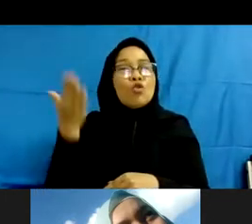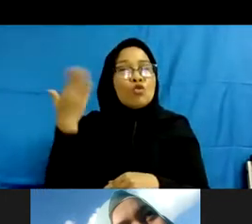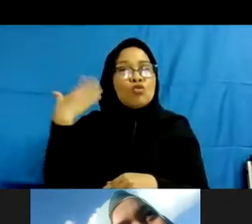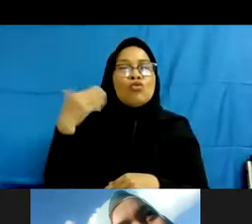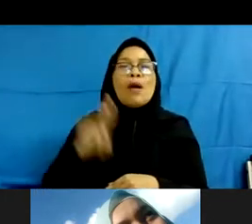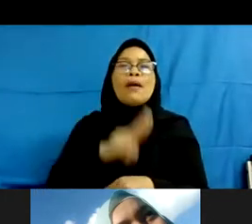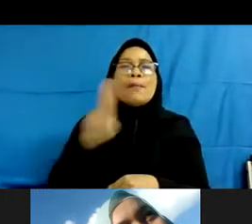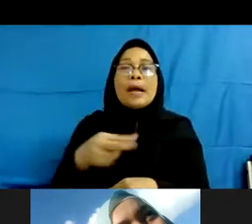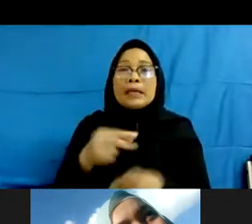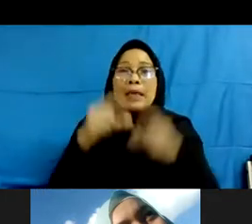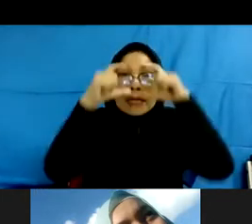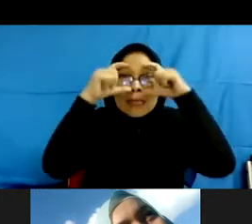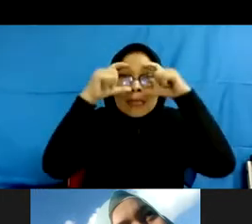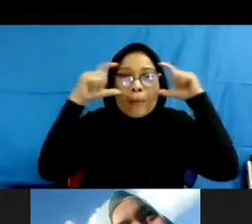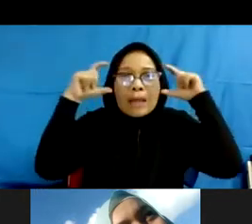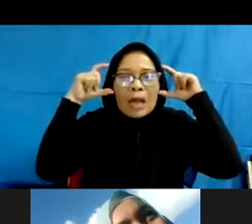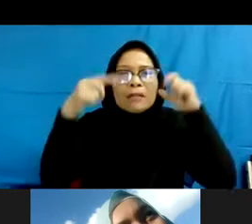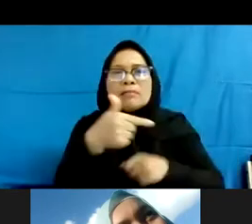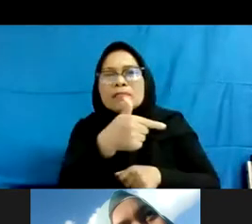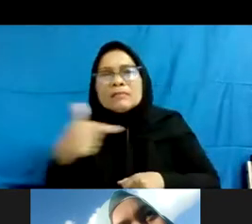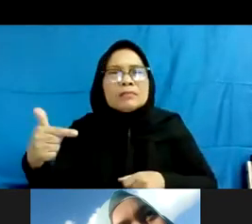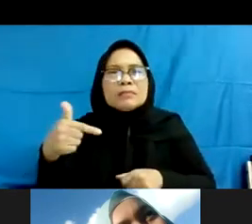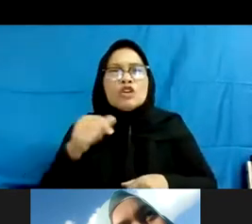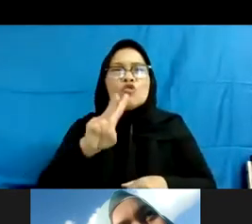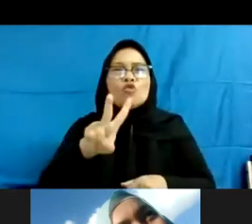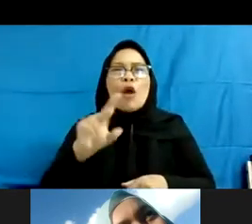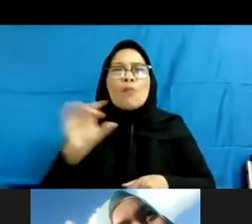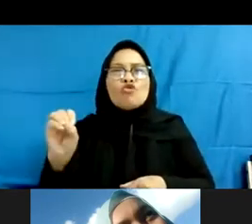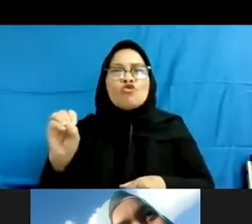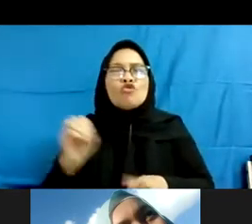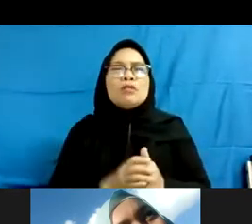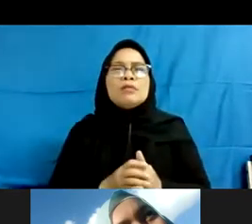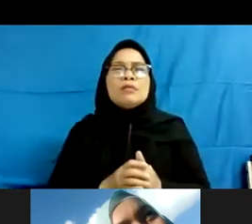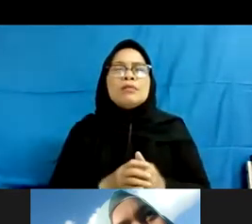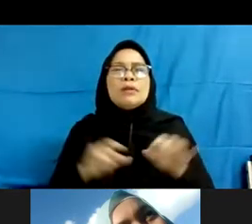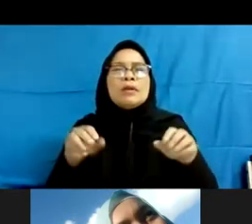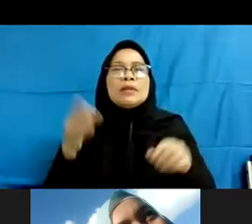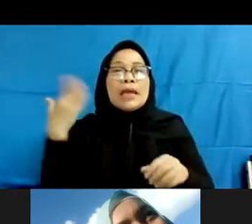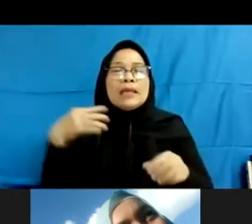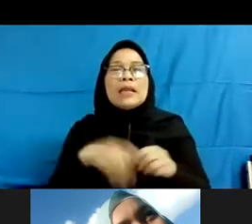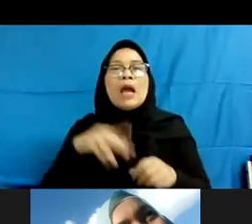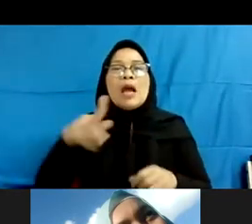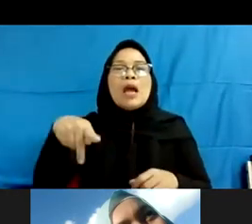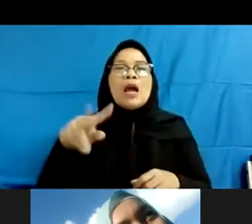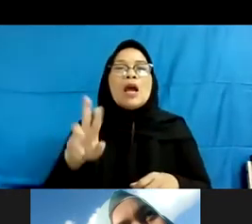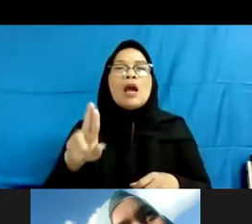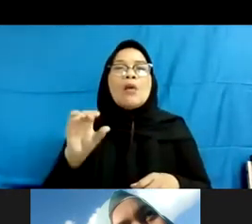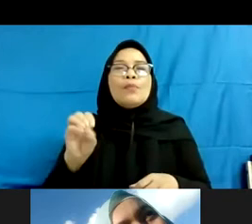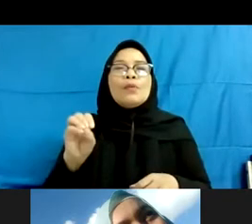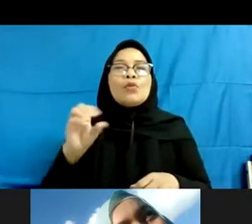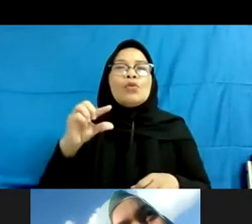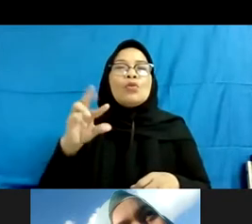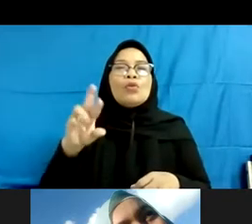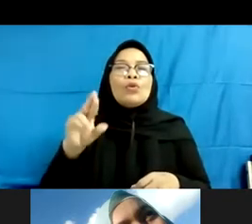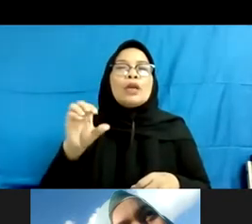jadi ngeliat tuh deket banget. Dan itu mungkin istilah tadi Mbak Wen itu progresif ya. Jadi makin lama ya kalau dipaksakan ngeliat